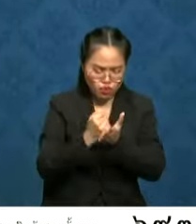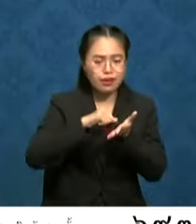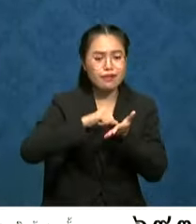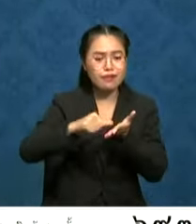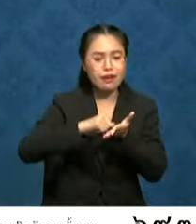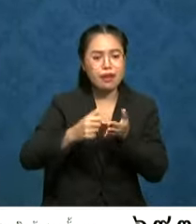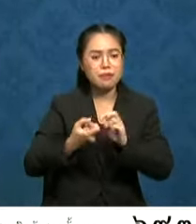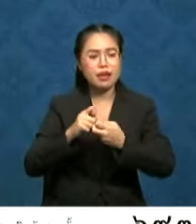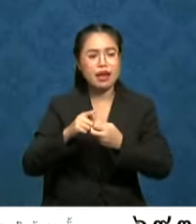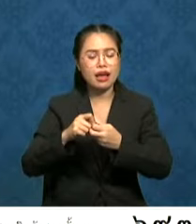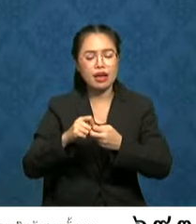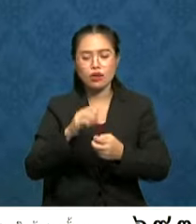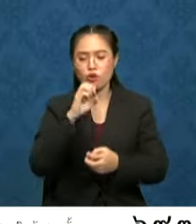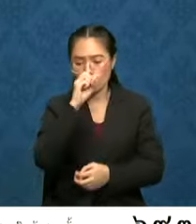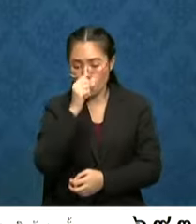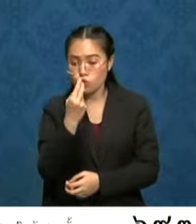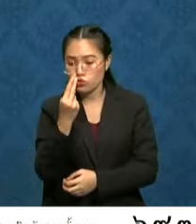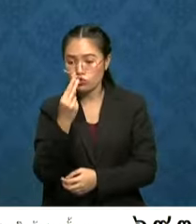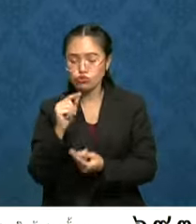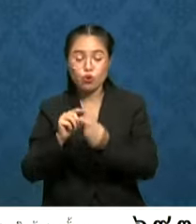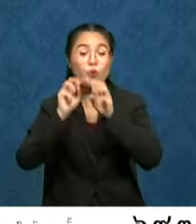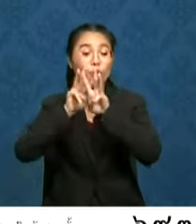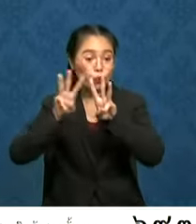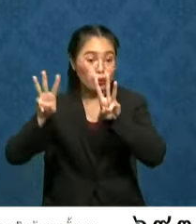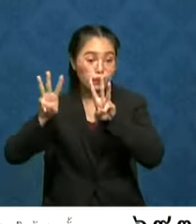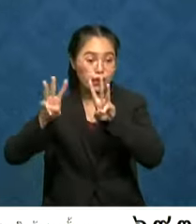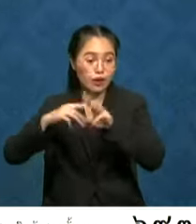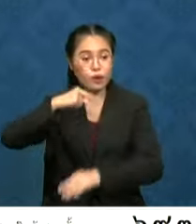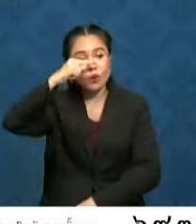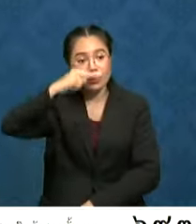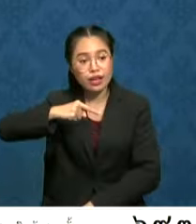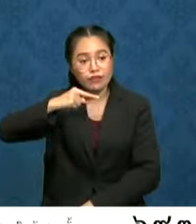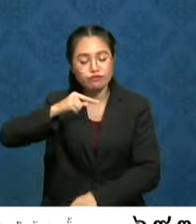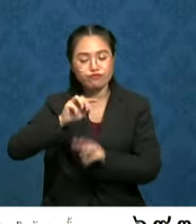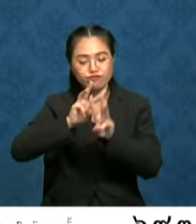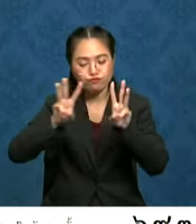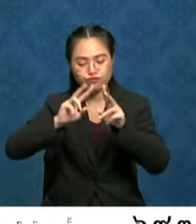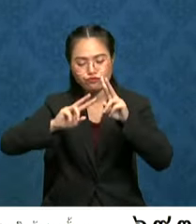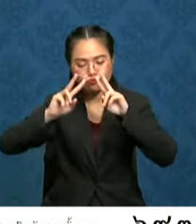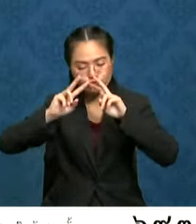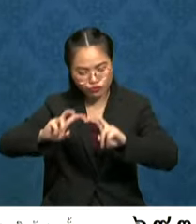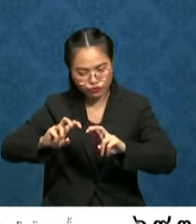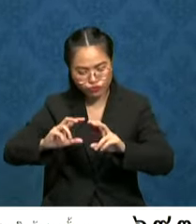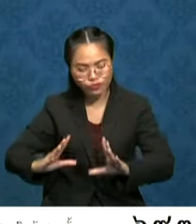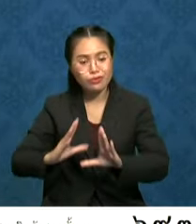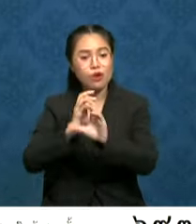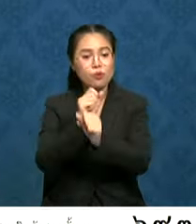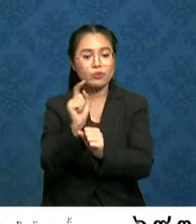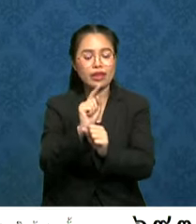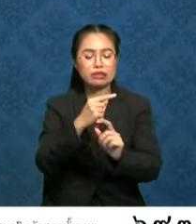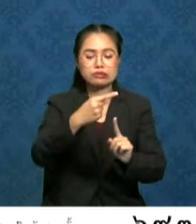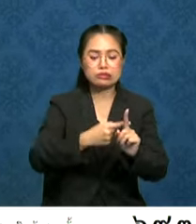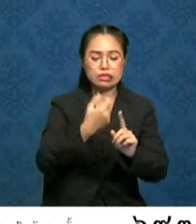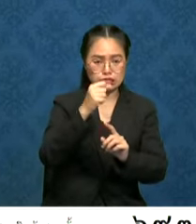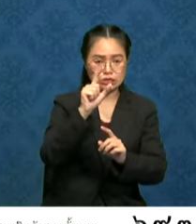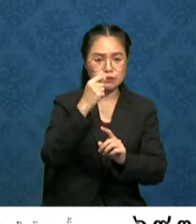จากผลการศึกษาของไทยพ้าครับเว็บไซต์สื่อออนไลน์ได้ทำการศึกษาไว้อย่างน่าสนใจครับเขาสรุปออกมาว่าในช่วง 11เดือนที่